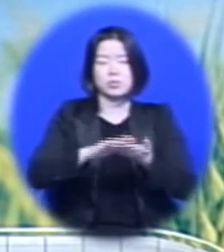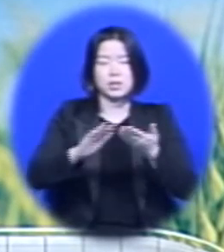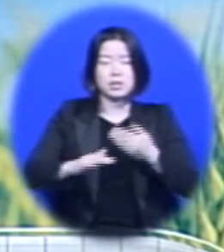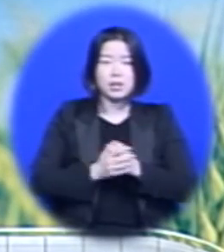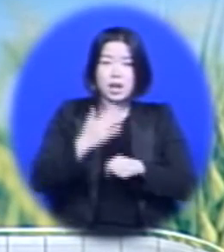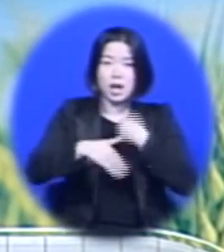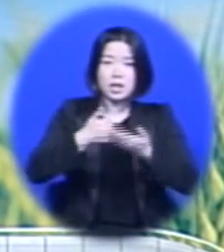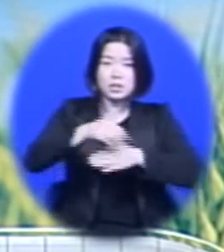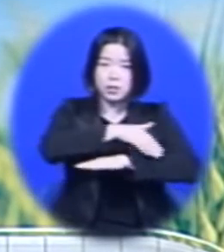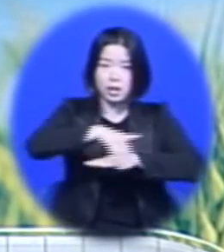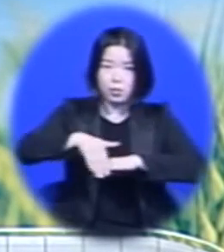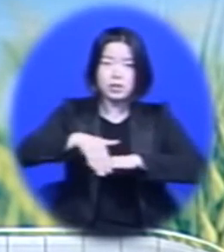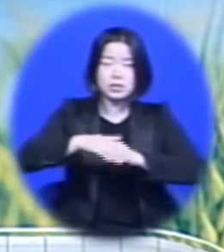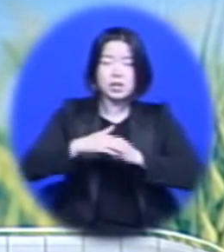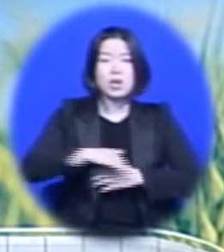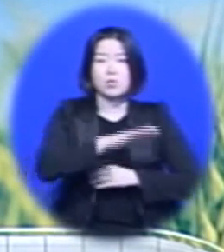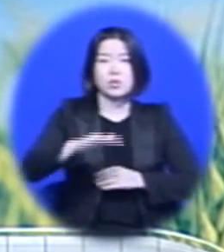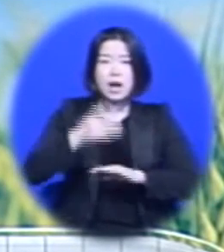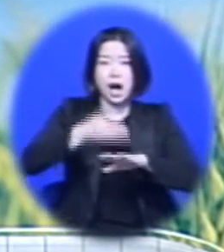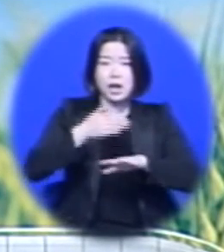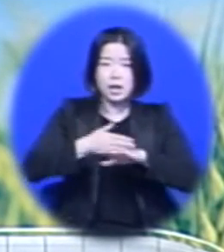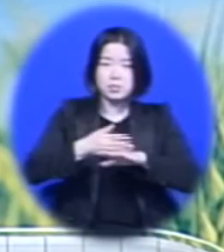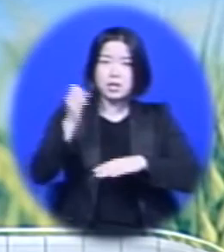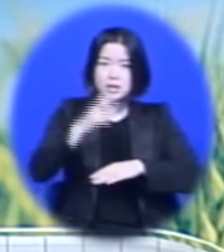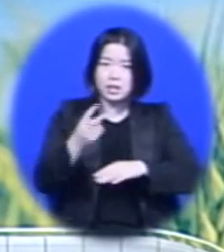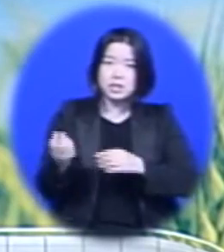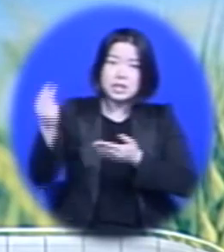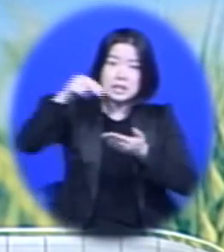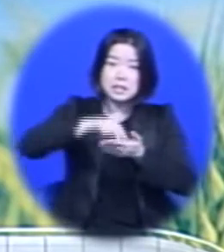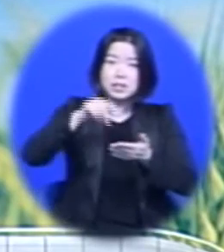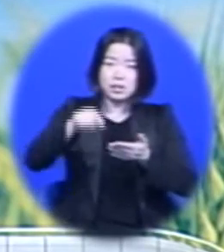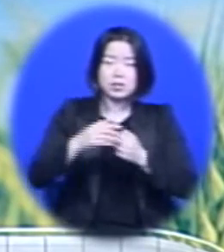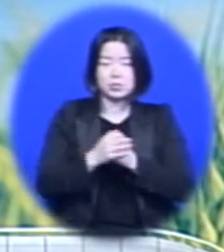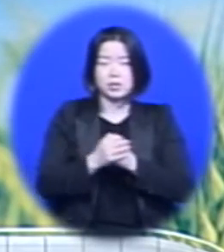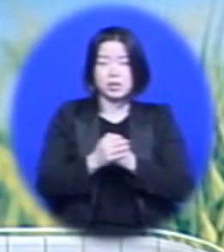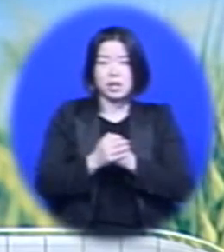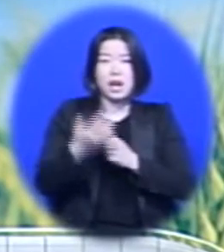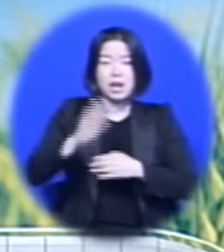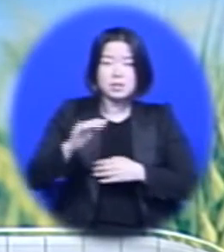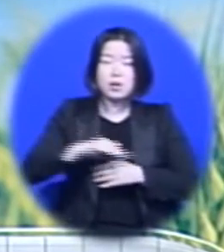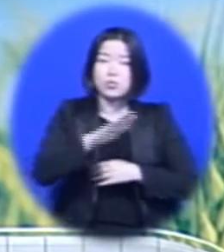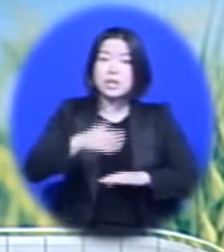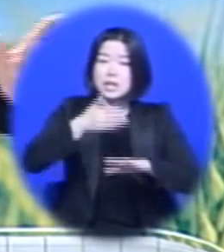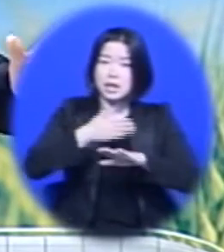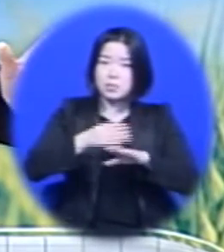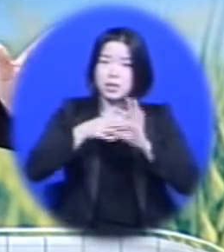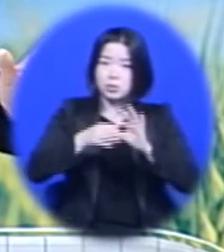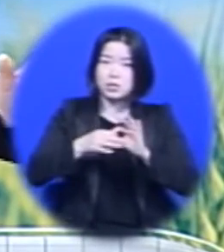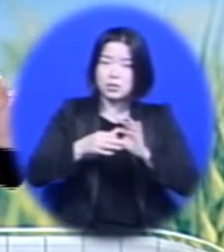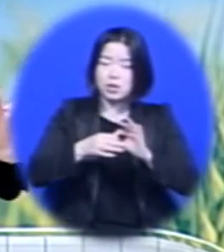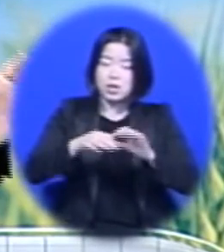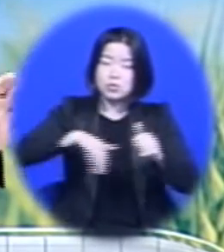하나님의 계획은 우리가 감사로 다시 일어나는 것입니다. 그러나 우리의 감사를 통하여 수많은